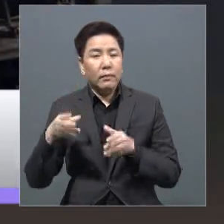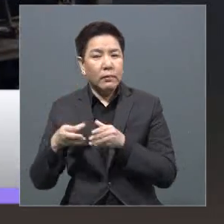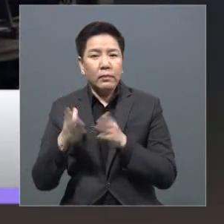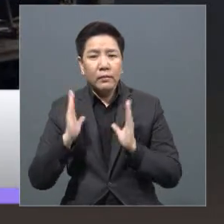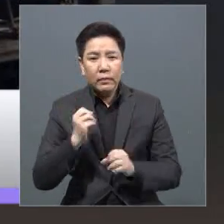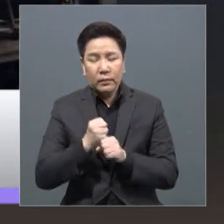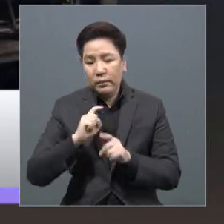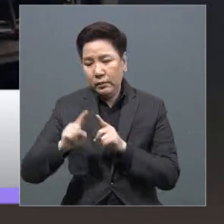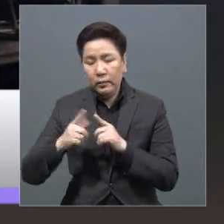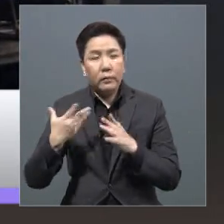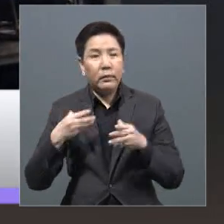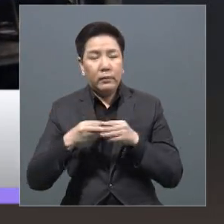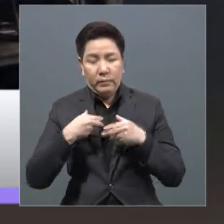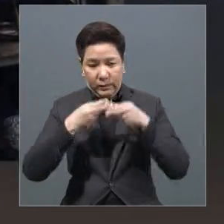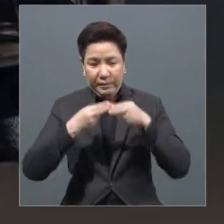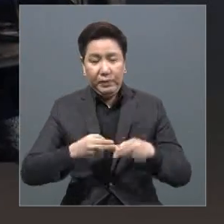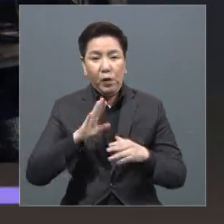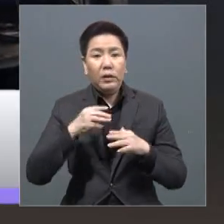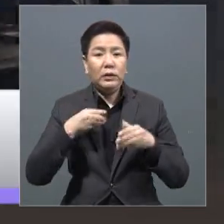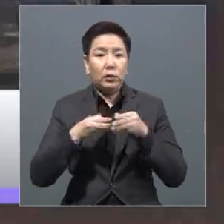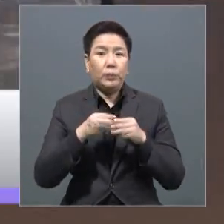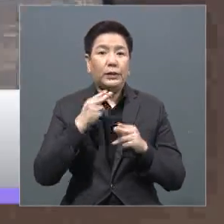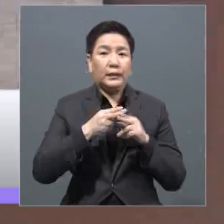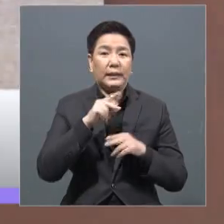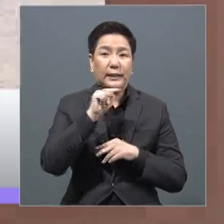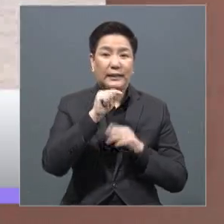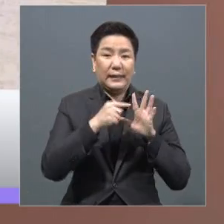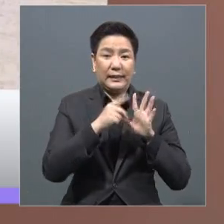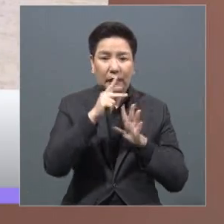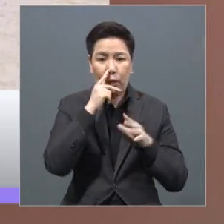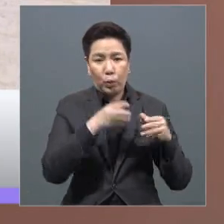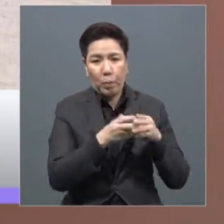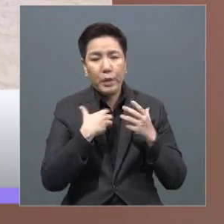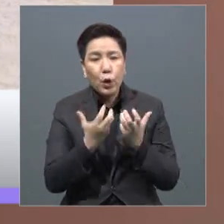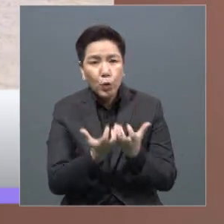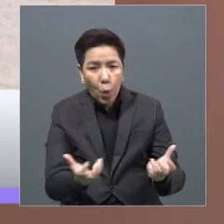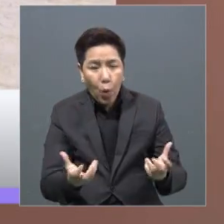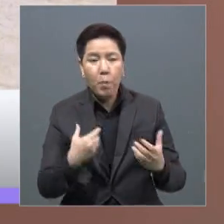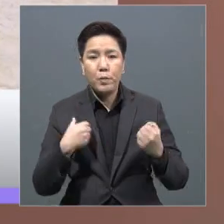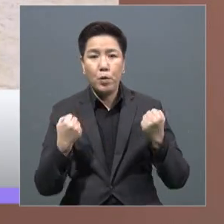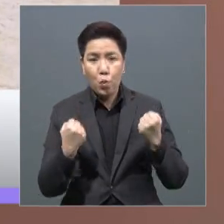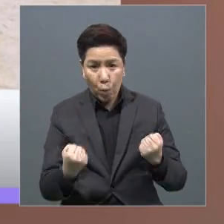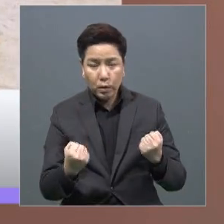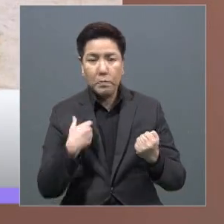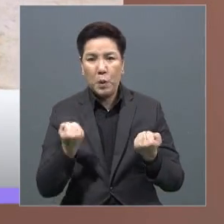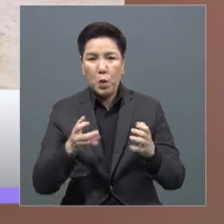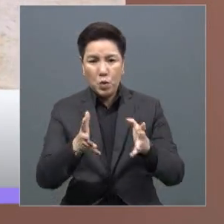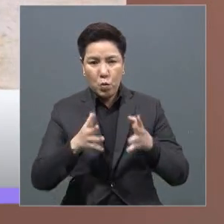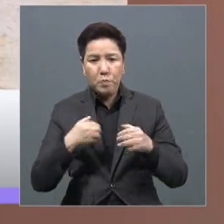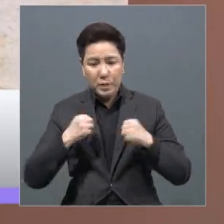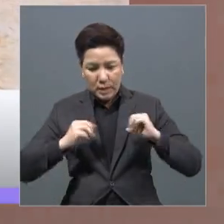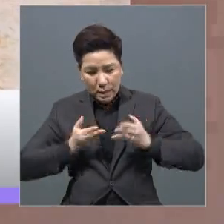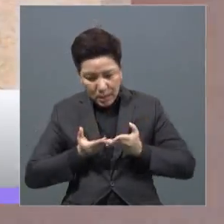ทั้งกำลังพลจากหน่วยเฉพาะกิจทัพเจ้าตากกองกำลังผาเมืองค่ะก็นำยุทโธปกรณ์รถยนต์บรรทุกสูงเรือท้อง